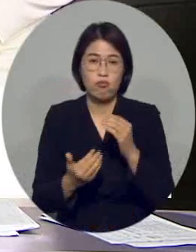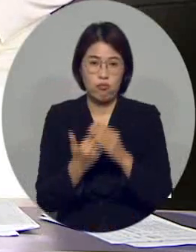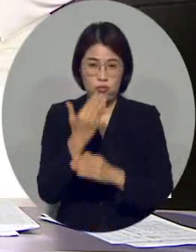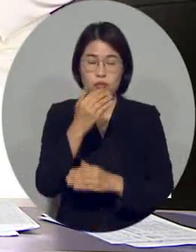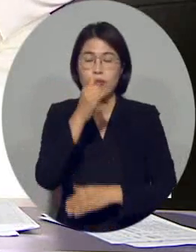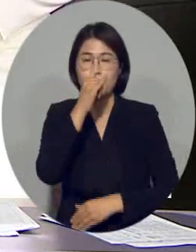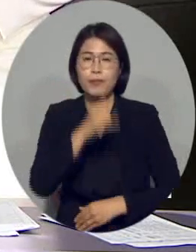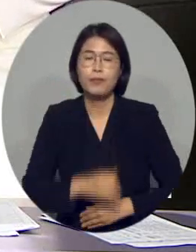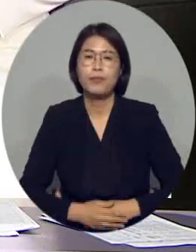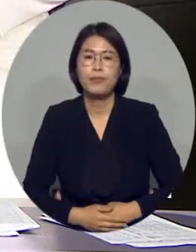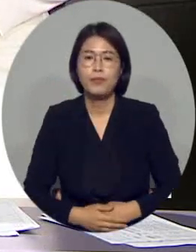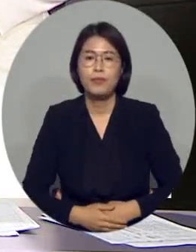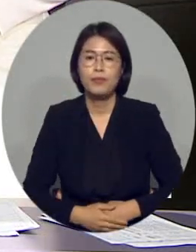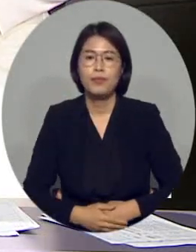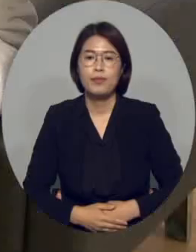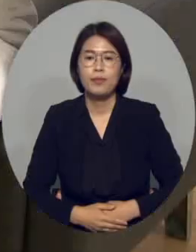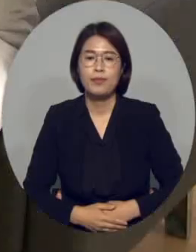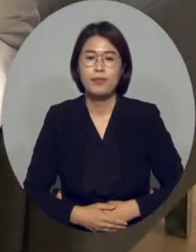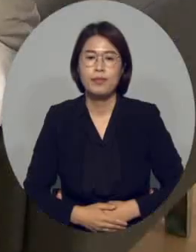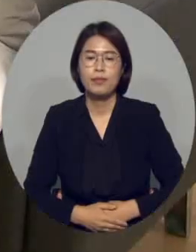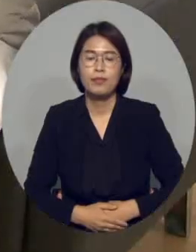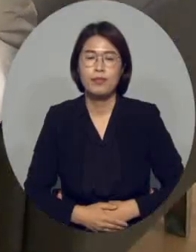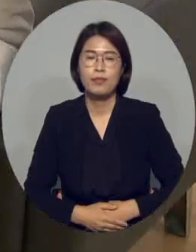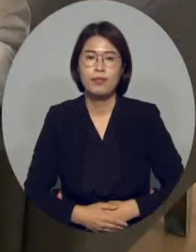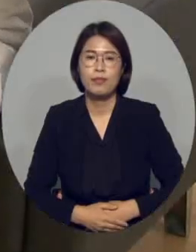한태현 기자가 보도합니다.